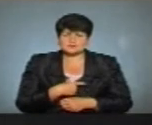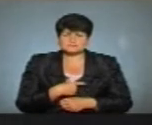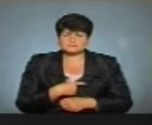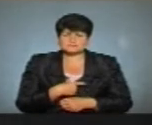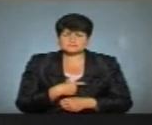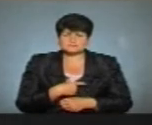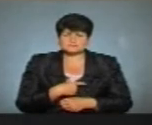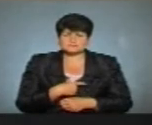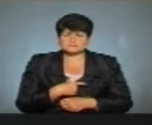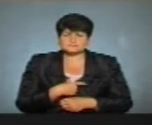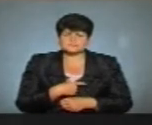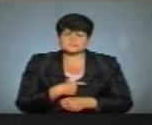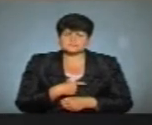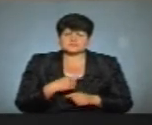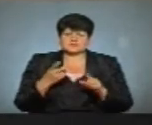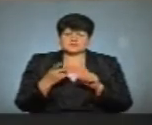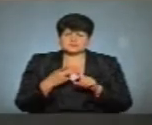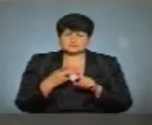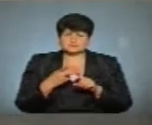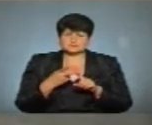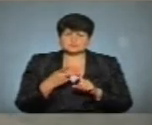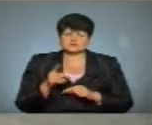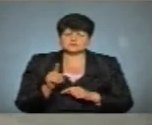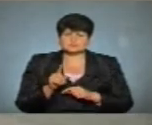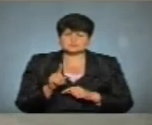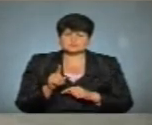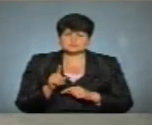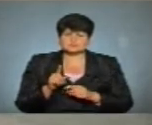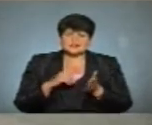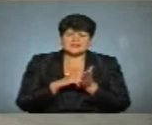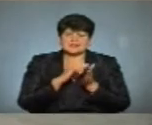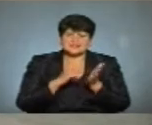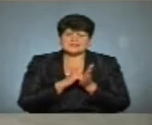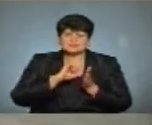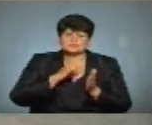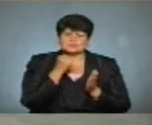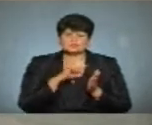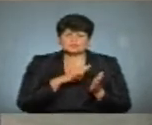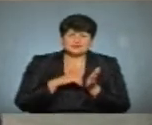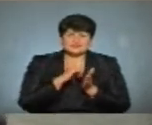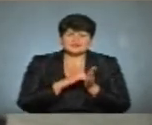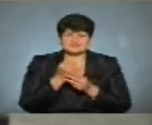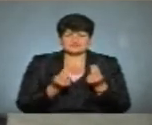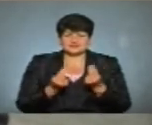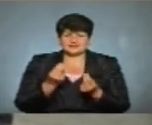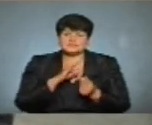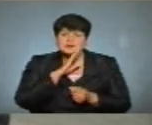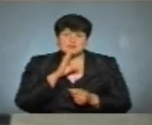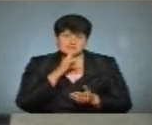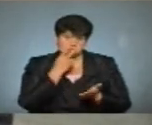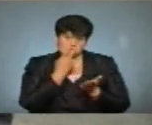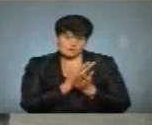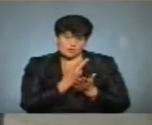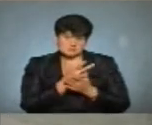ще друга, щоб він лизив мене, грався зі мною. Мама мені показала